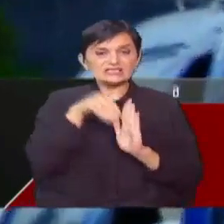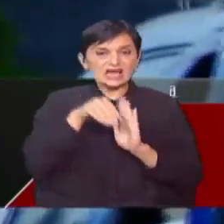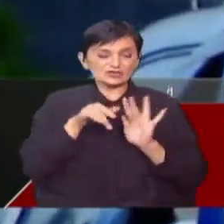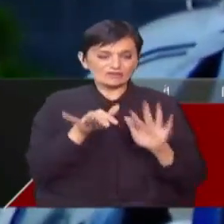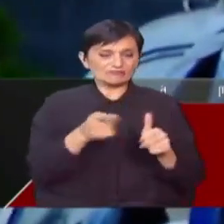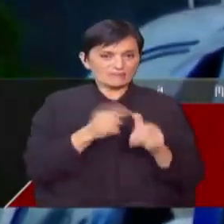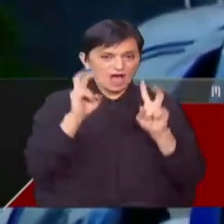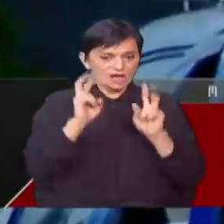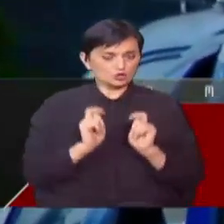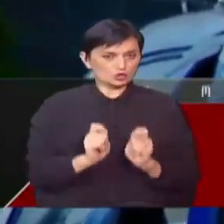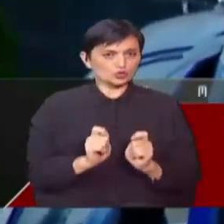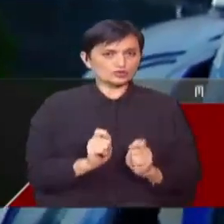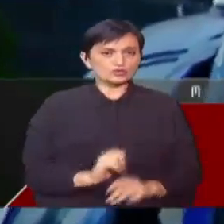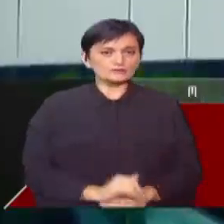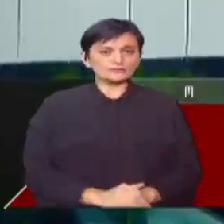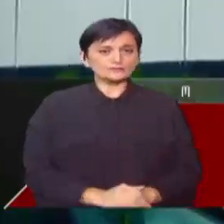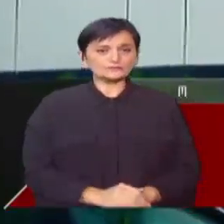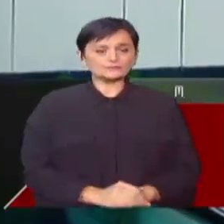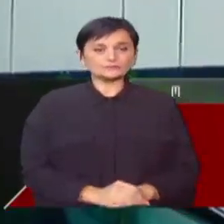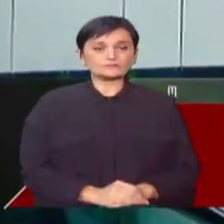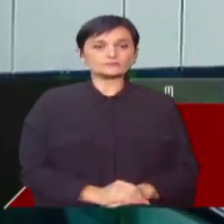კამპანიაც ეწოდოს.